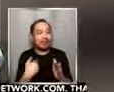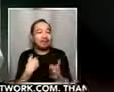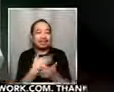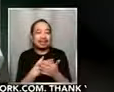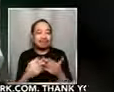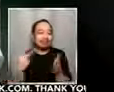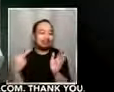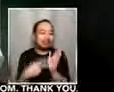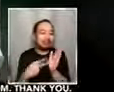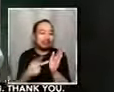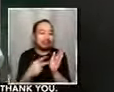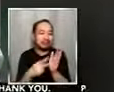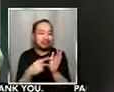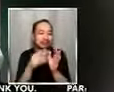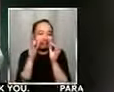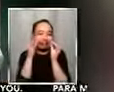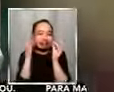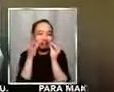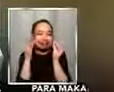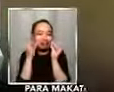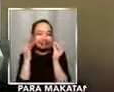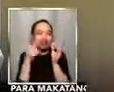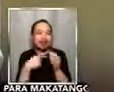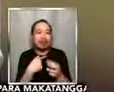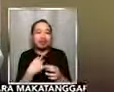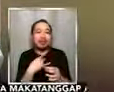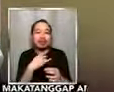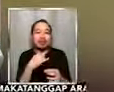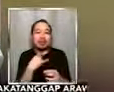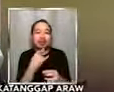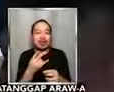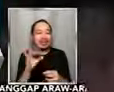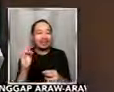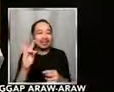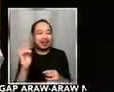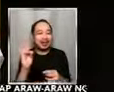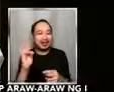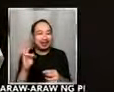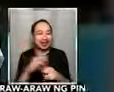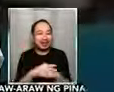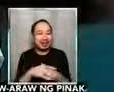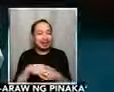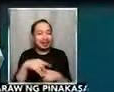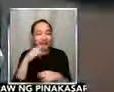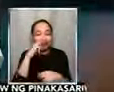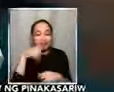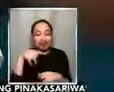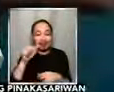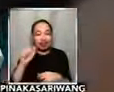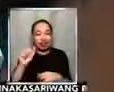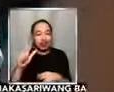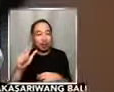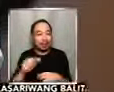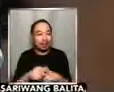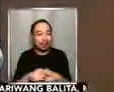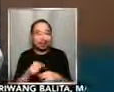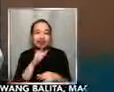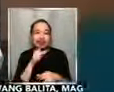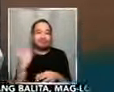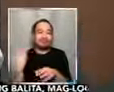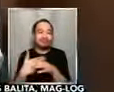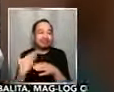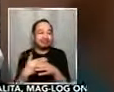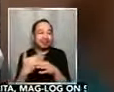na kuting ng grade 7 student na si Paul Benjamin Nora, na di na siya tinantanan